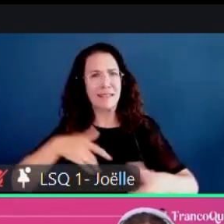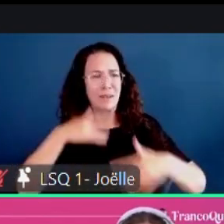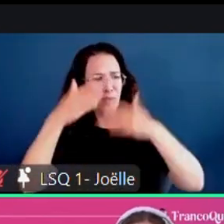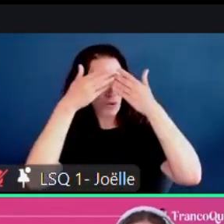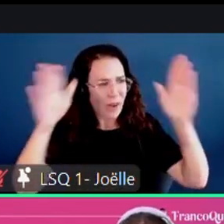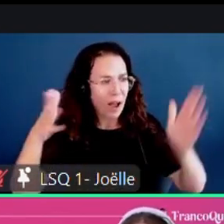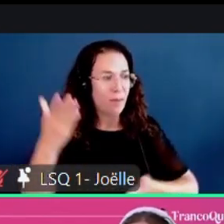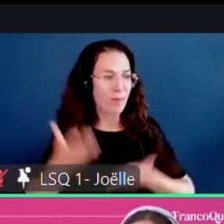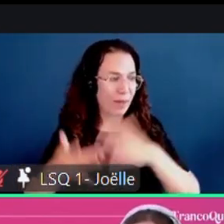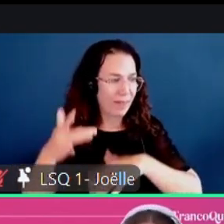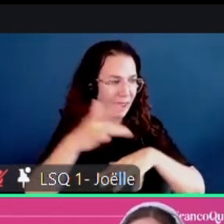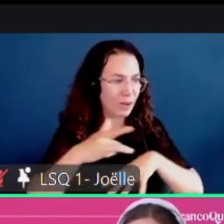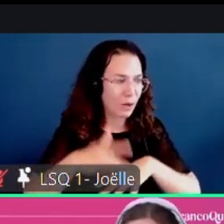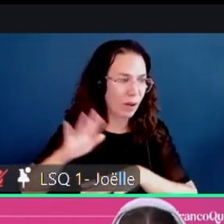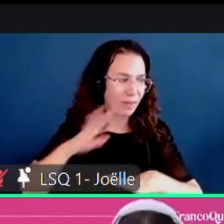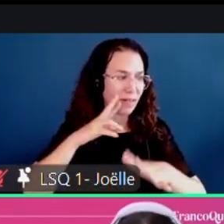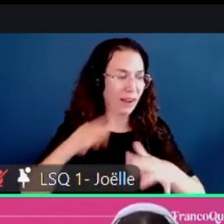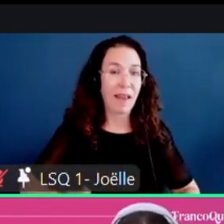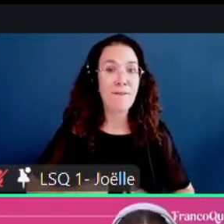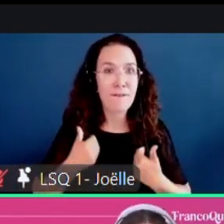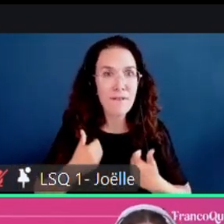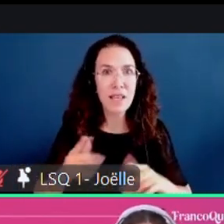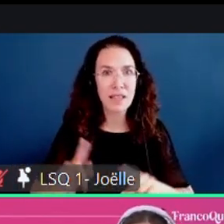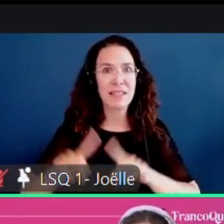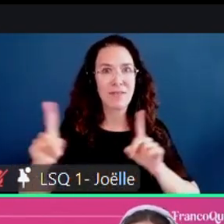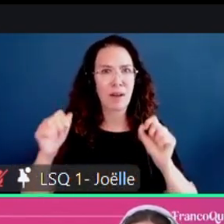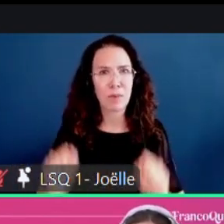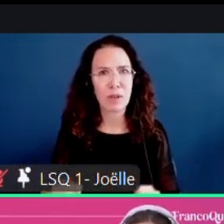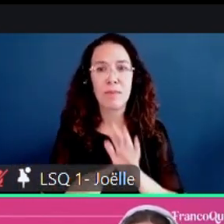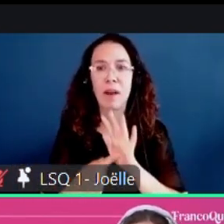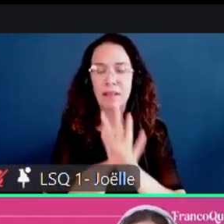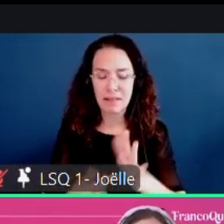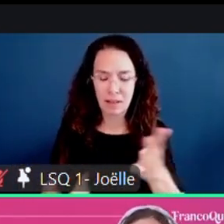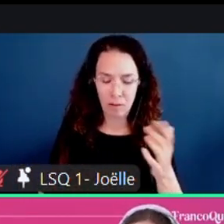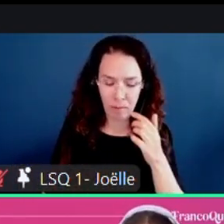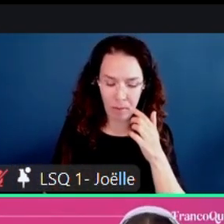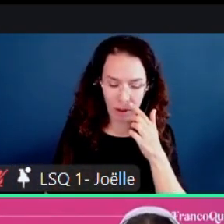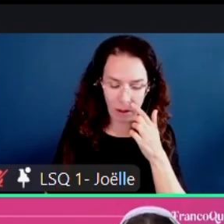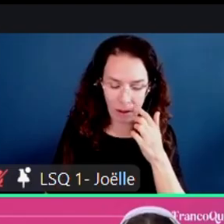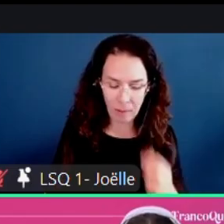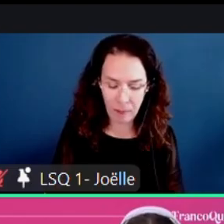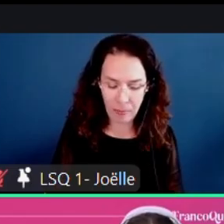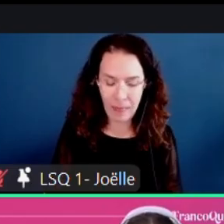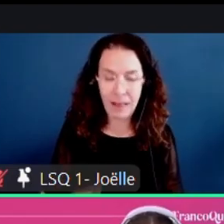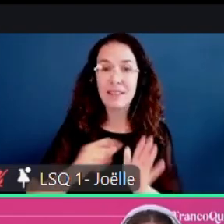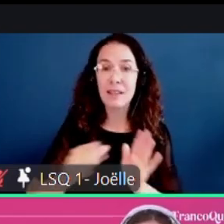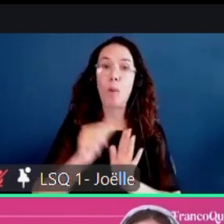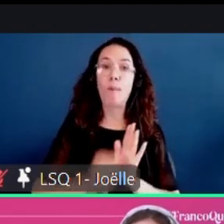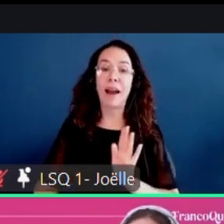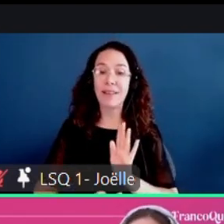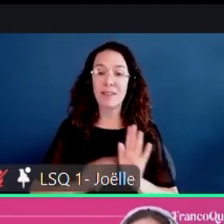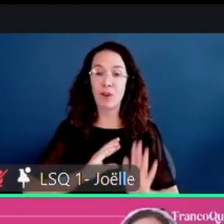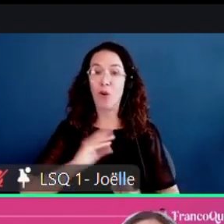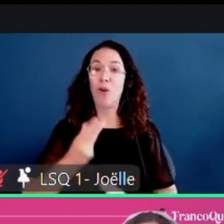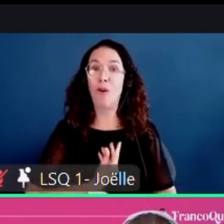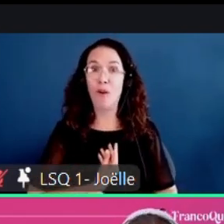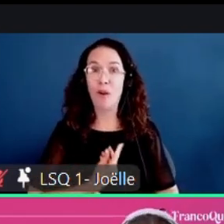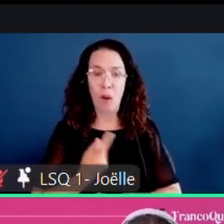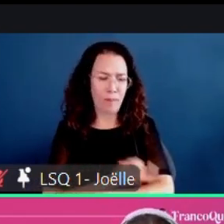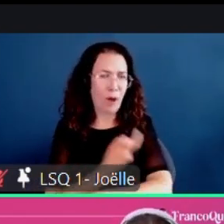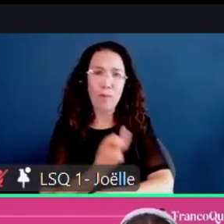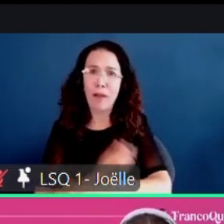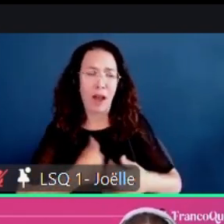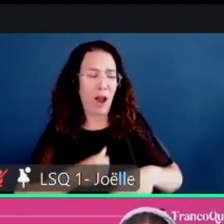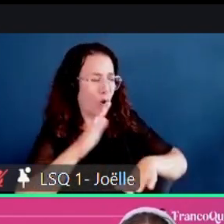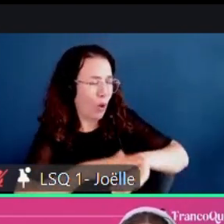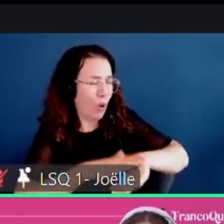pratiques d'une personne qui est passée par là. Donc, je pense par exemple aux chirurgies d'affirmation de genre. Ben, un médecin peut donner ses meilleurs